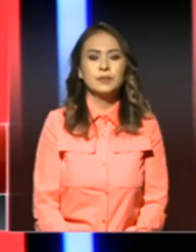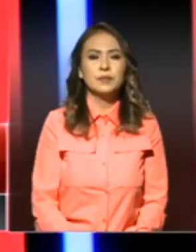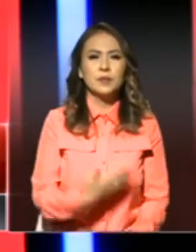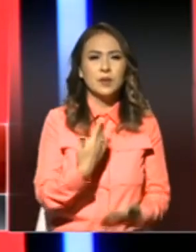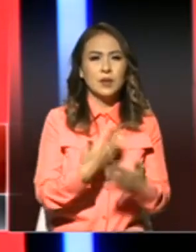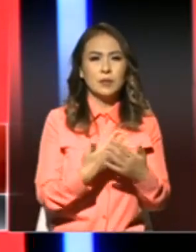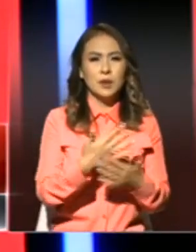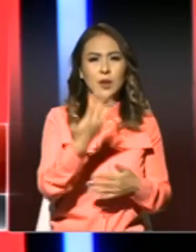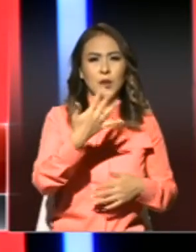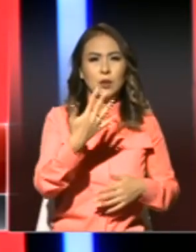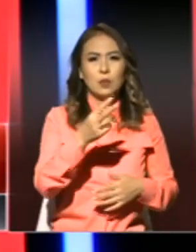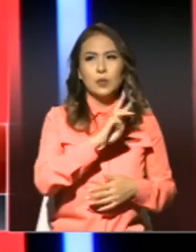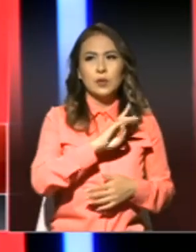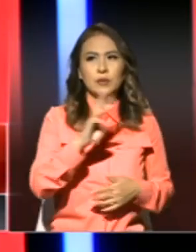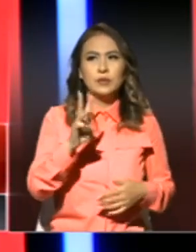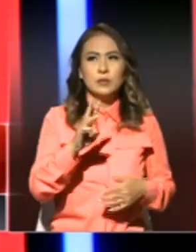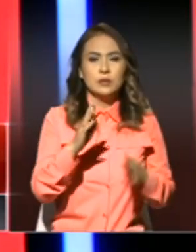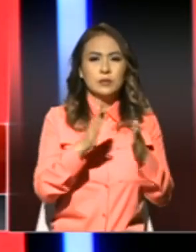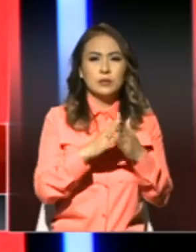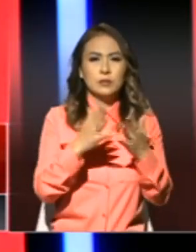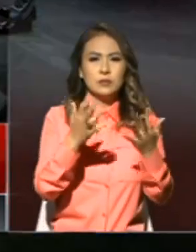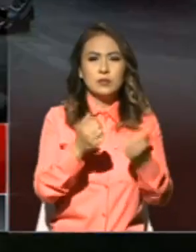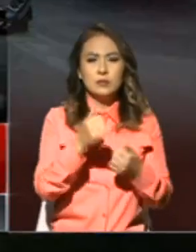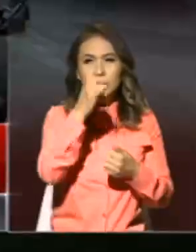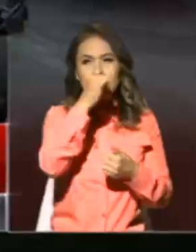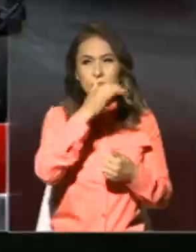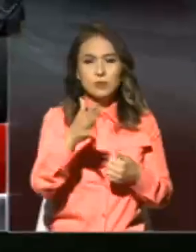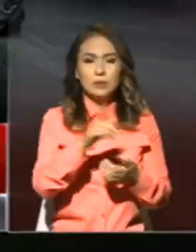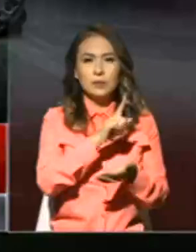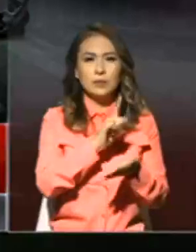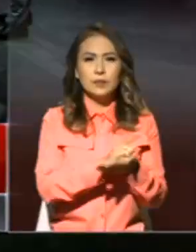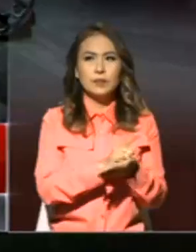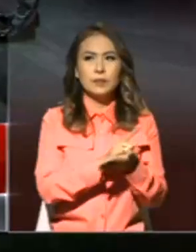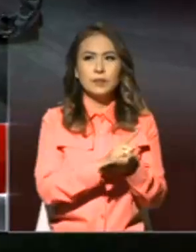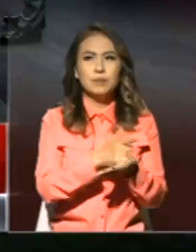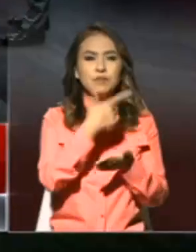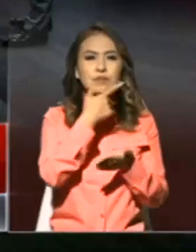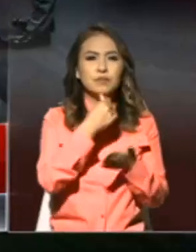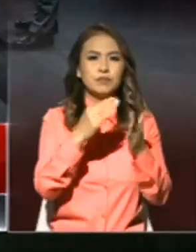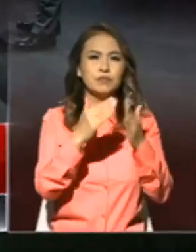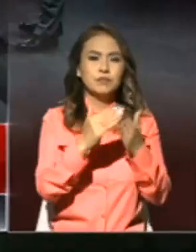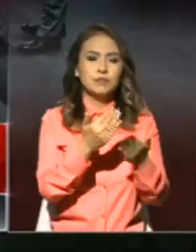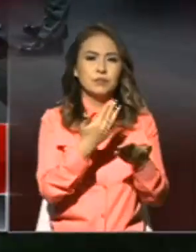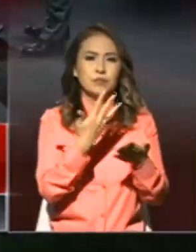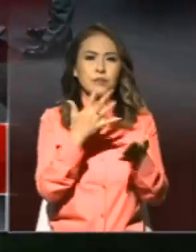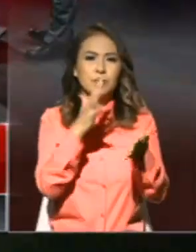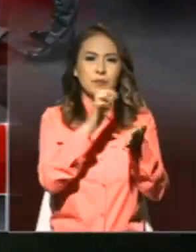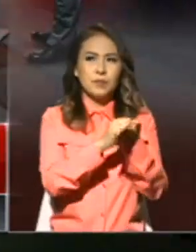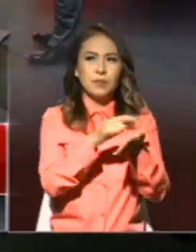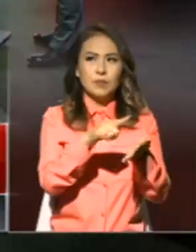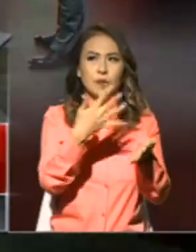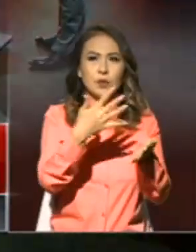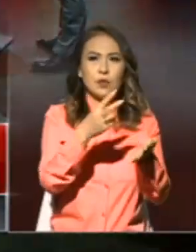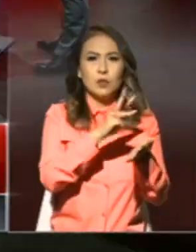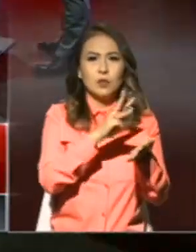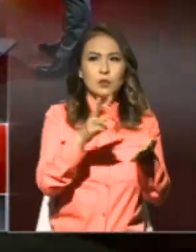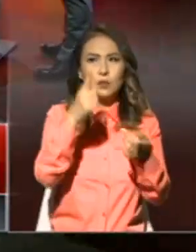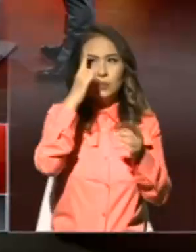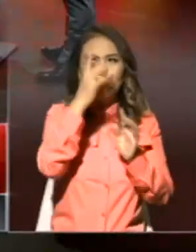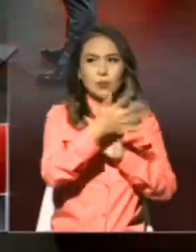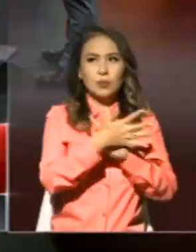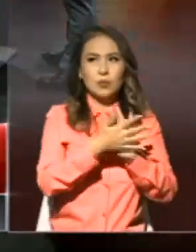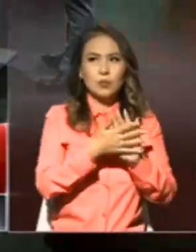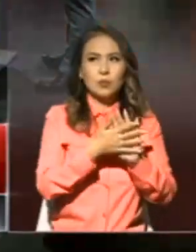теңгедегіші, 50 миллионға елдің бәрі ала алмайды. 50 миллион теңгедег әдемі бір баспана алдыңыз деп. Бірақ сол 50 миллионды түсінікті болу үшін,